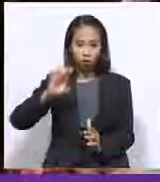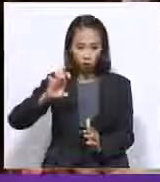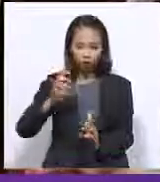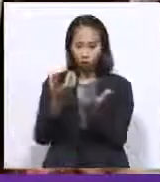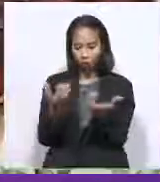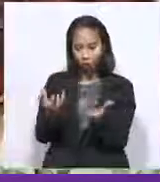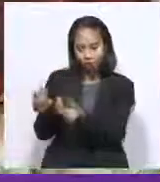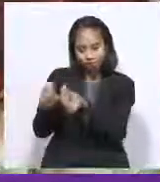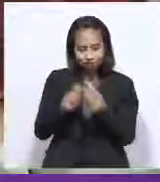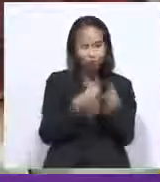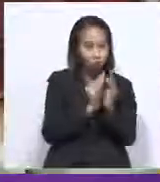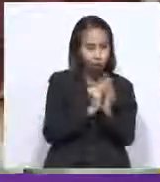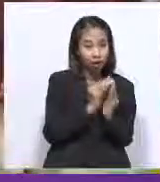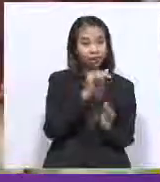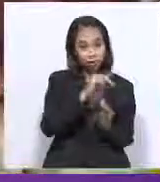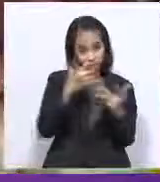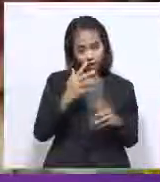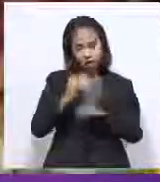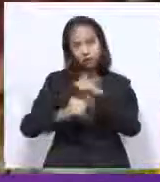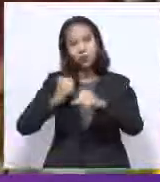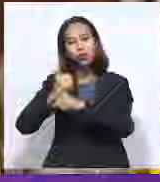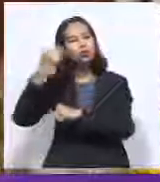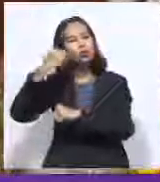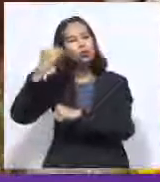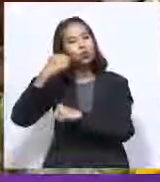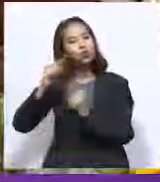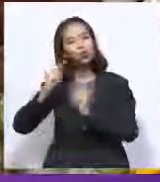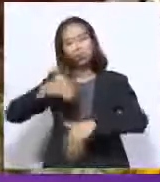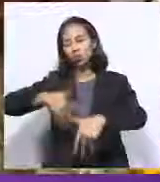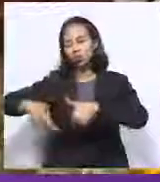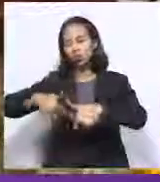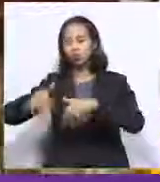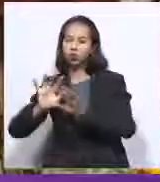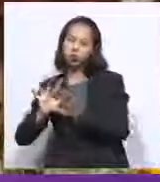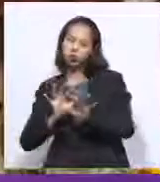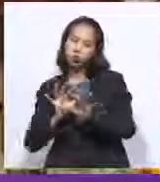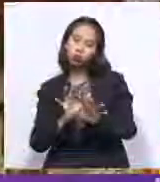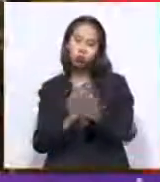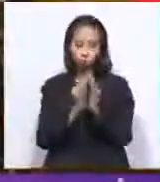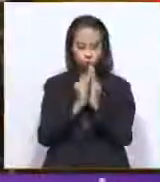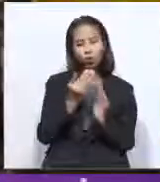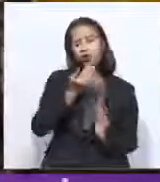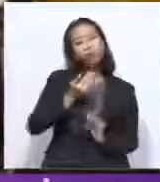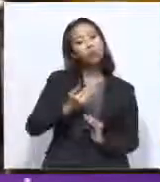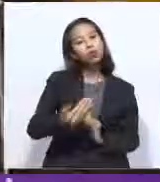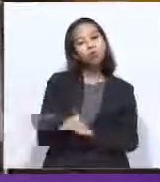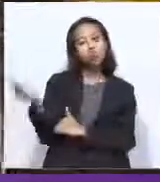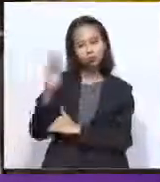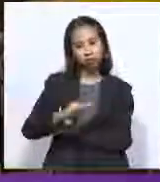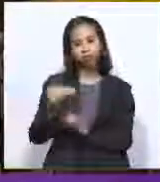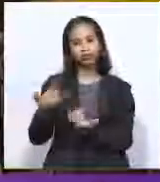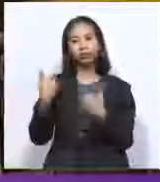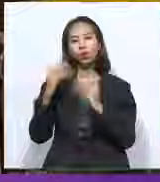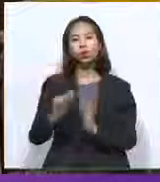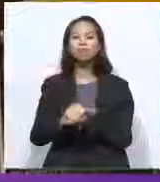ในทุกๆปีเมื่อถึงเทศกาลตรุษจีนก็จะมีพี่น้องประชาชนจำนวนมากนะคะเดินทางกันมาที่นี่ต่อเนื่องตลอดทั้งวันก็จะมีเจ้าห